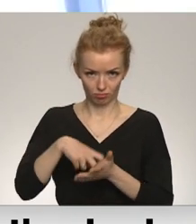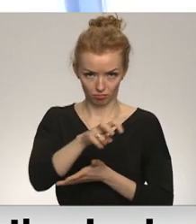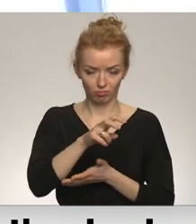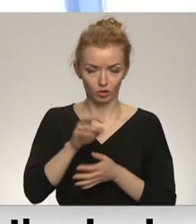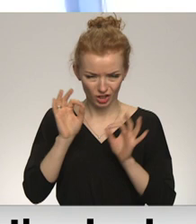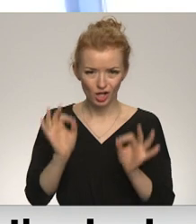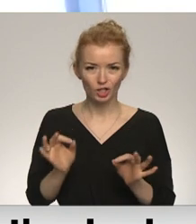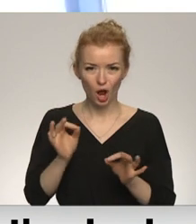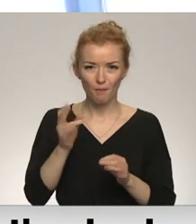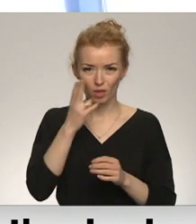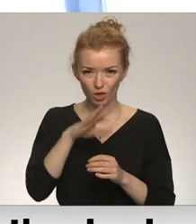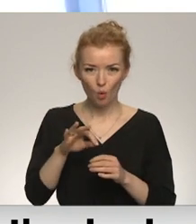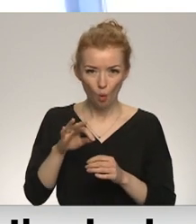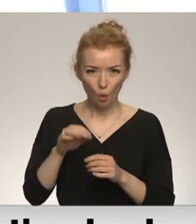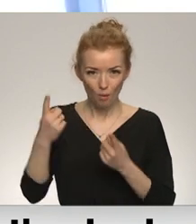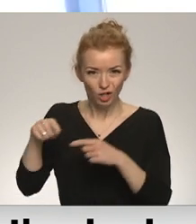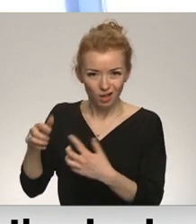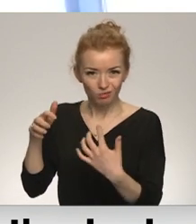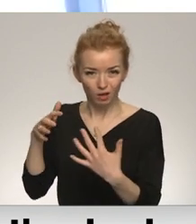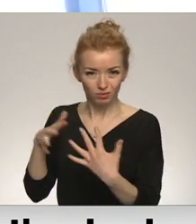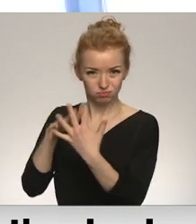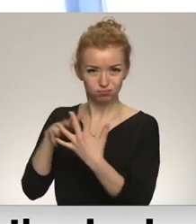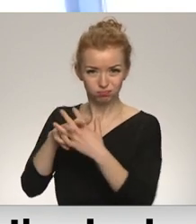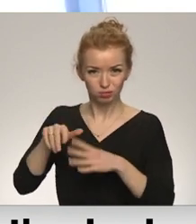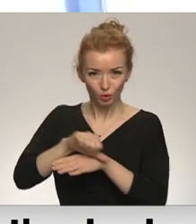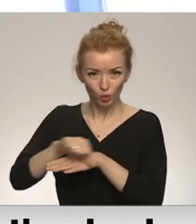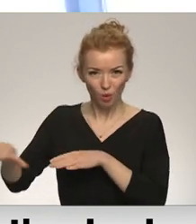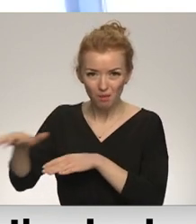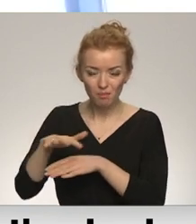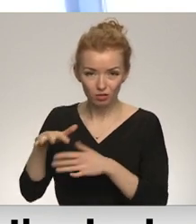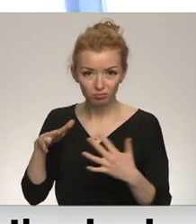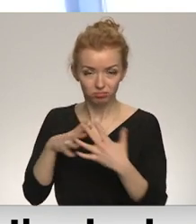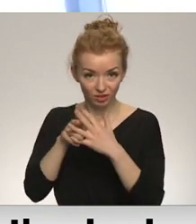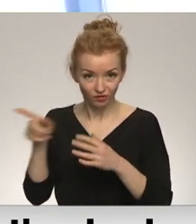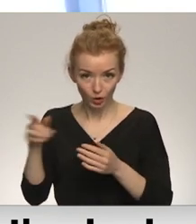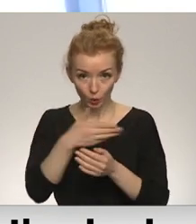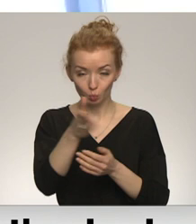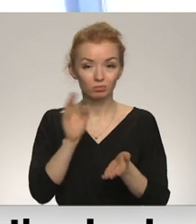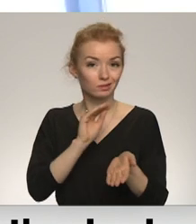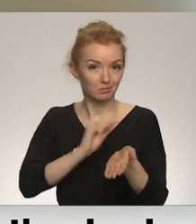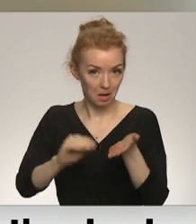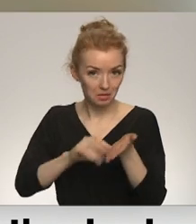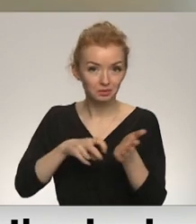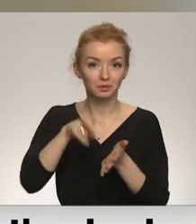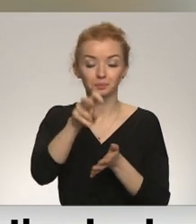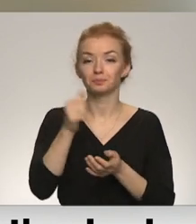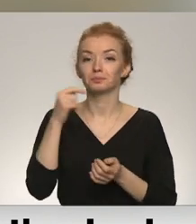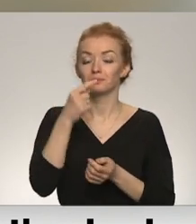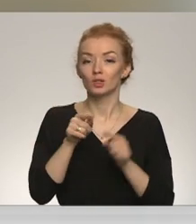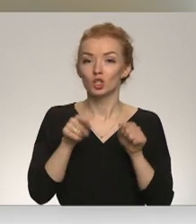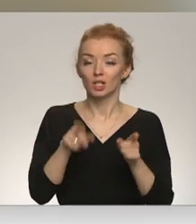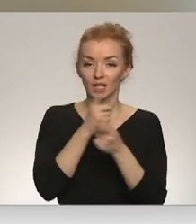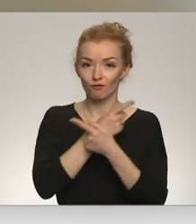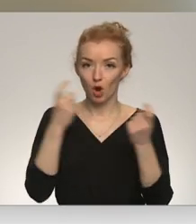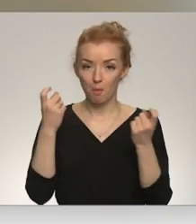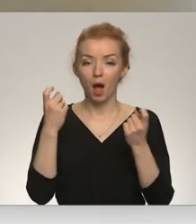tiešām no frontes Ukrainā šobrīd, Krievijas karavīri, kas tur karo, tie vēršas pie jums tagad? Pagaidām šī informācija